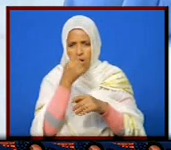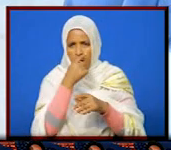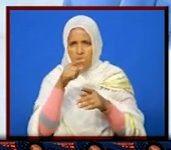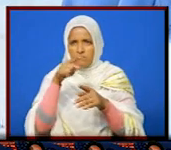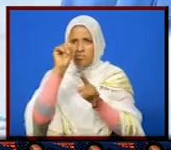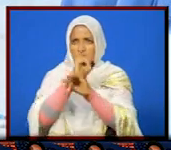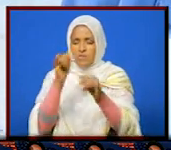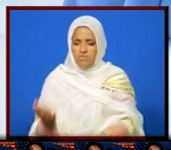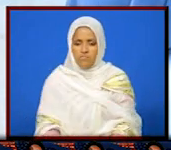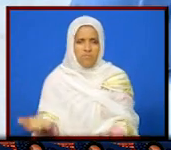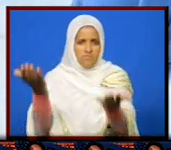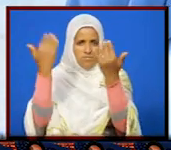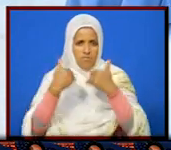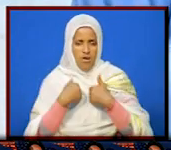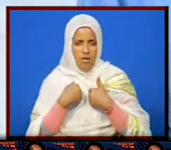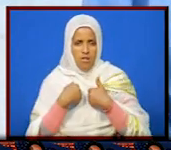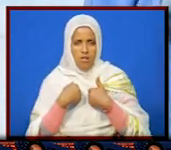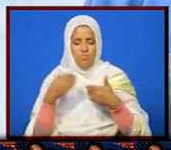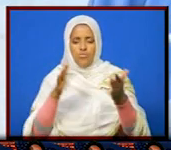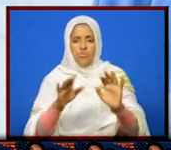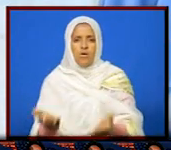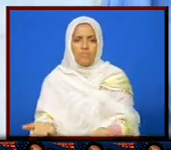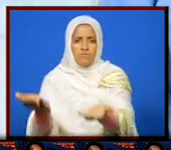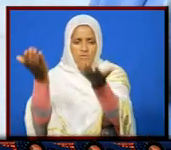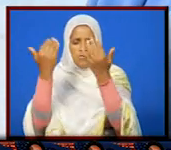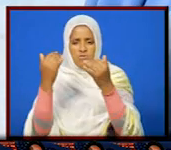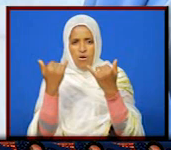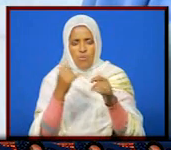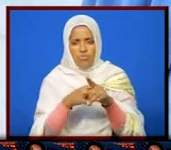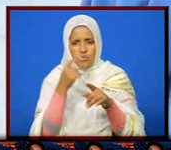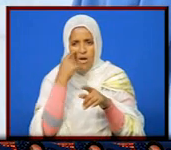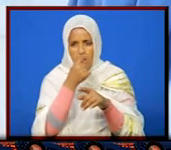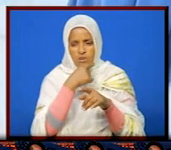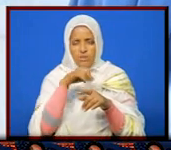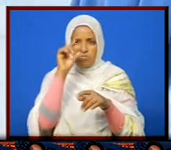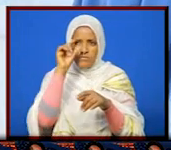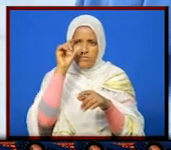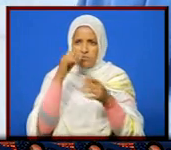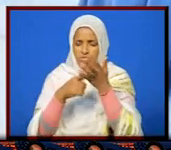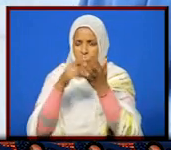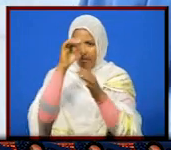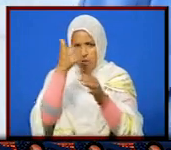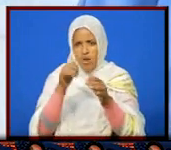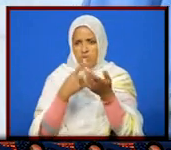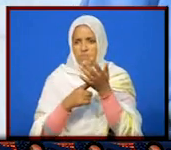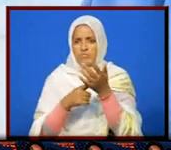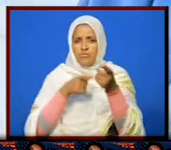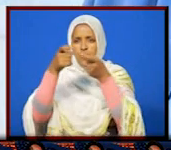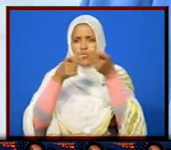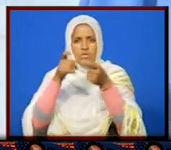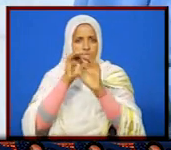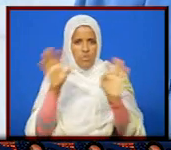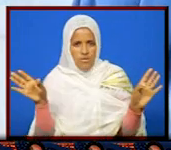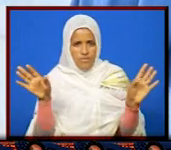እንዳይንጠቅሻ ብድግ ብለው ይነሳሉ ይላል። ሙታን እንዳይንጠቅሻ ብድግ ይላል። አሁን አይናችን እንዲርግብ ስናረግ ማንም